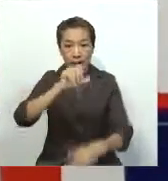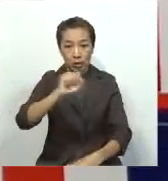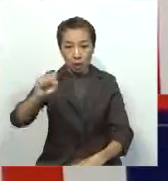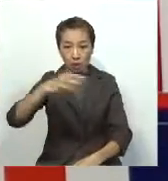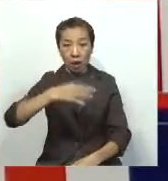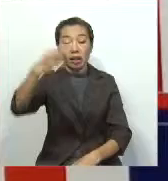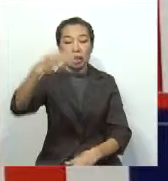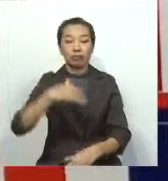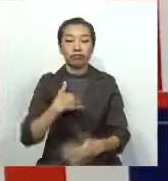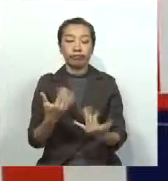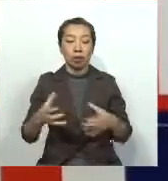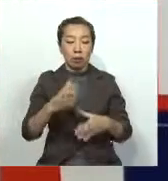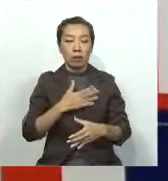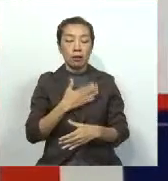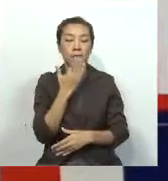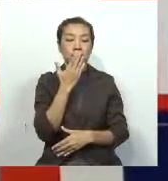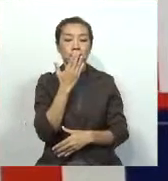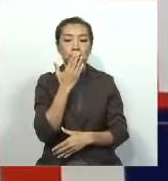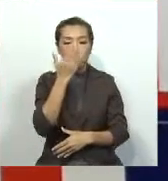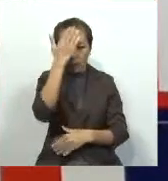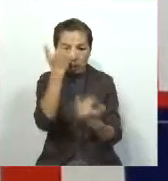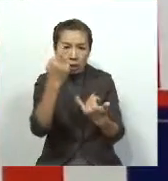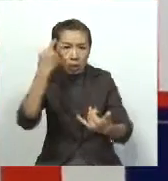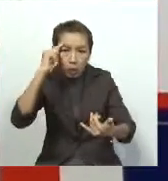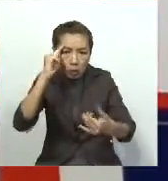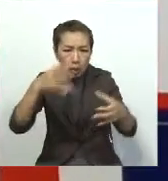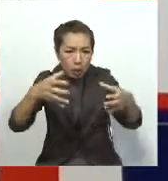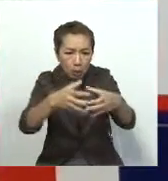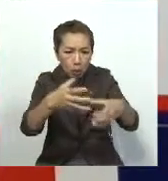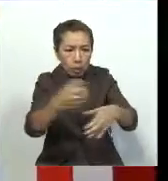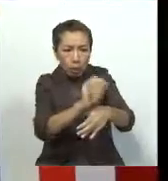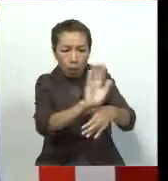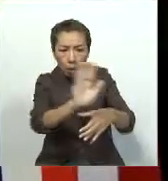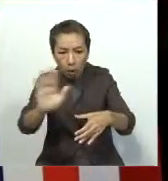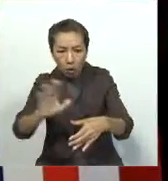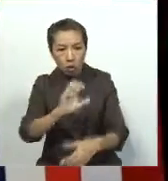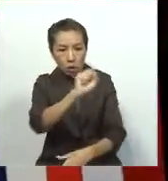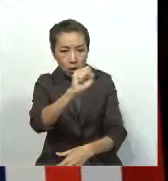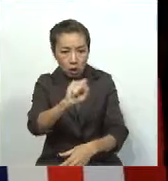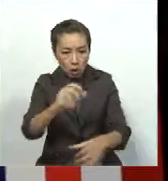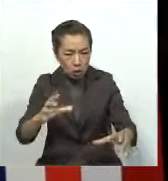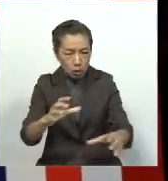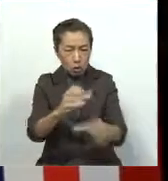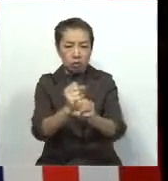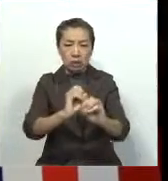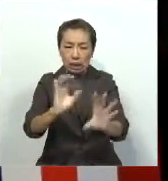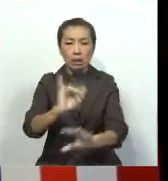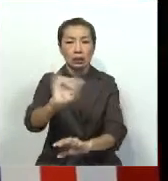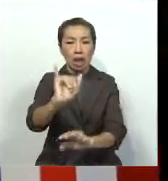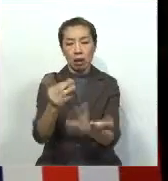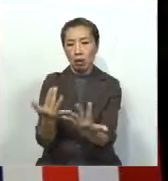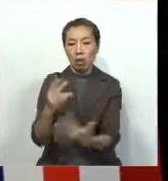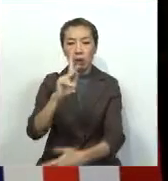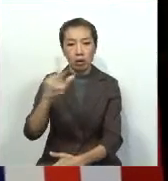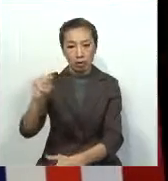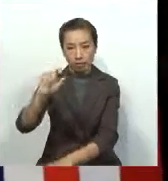ขอนิ่งอยู่ก่อนเพราะว่าจำนวนตัวเลขส.ส.ของแต่ละพรรคก็ยังไม่ชัดเจนขอรอเวลาให้ทางกกต.ประกาศผลรับรองการเลือกตั้งอย่างเป็น